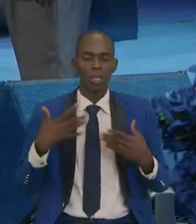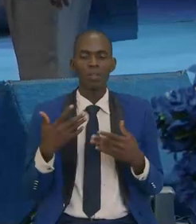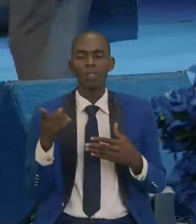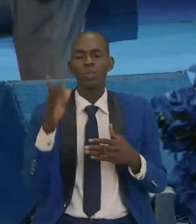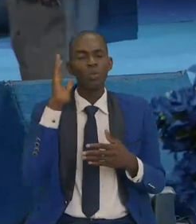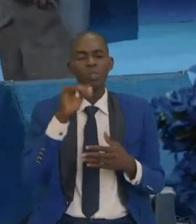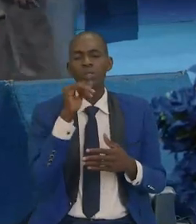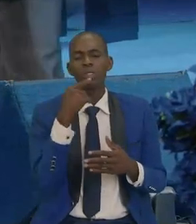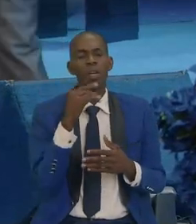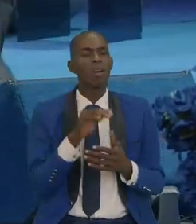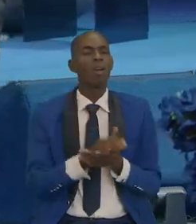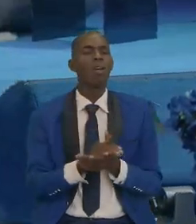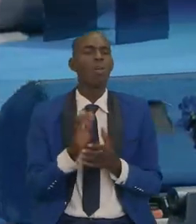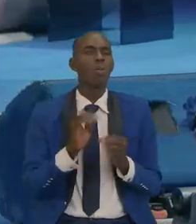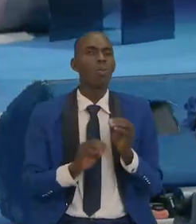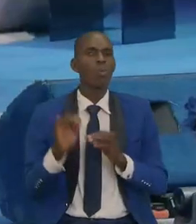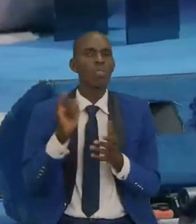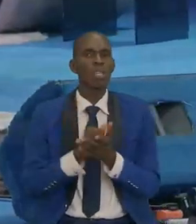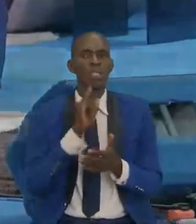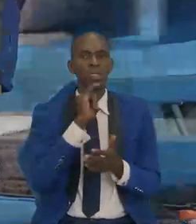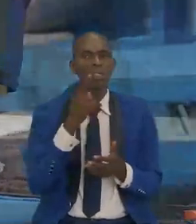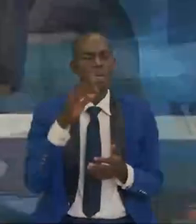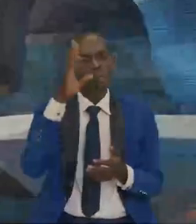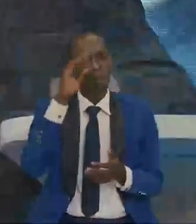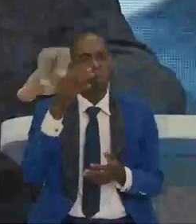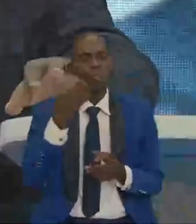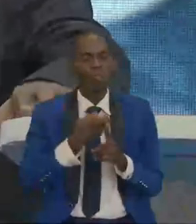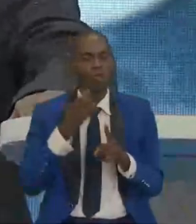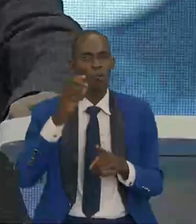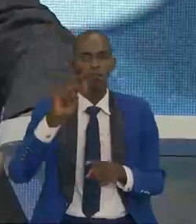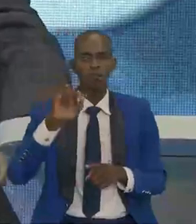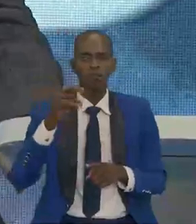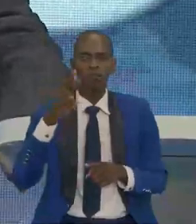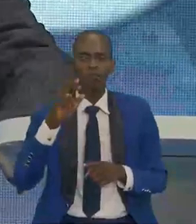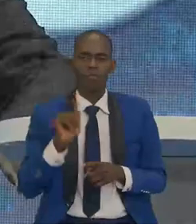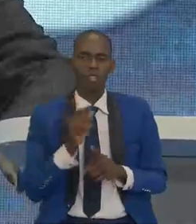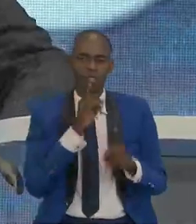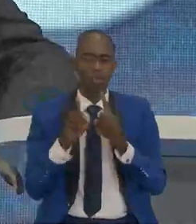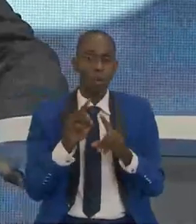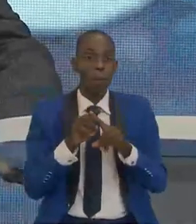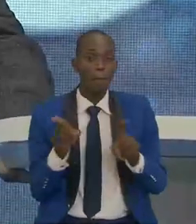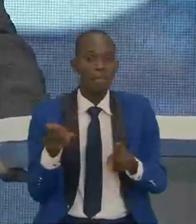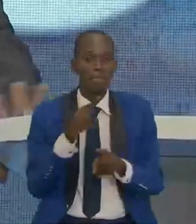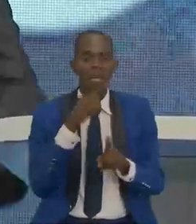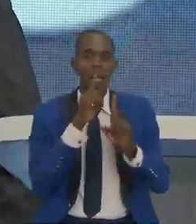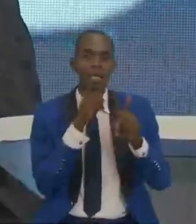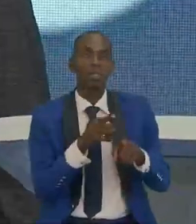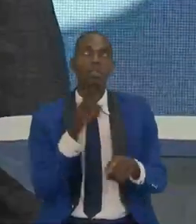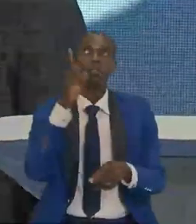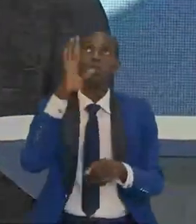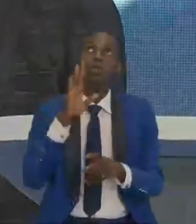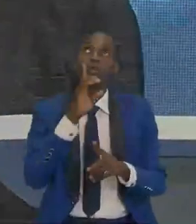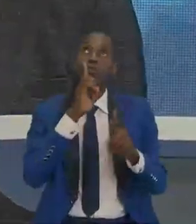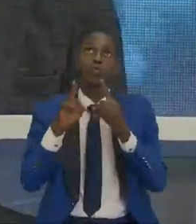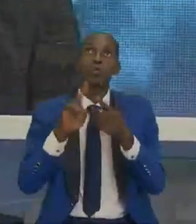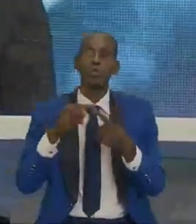Ils n'ont pas dit, ah, c'est le Nigérian là qui parle. Ils disent non, c'est Dieu qui me parle